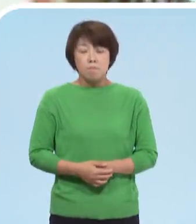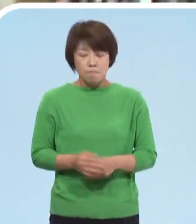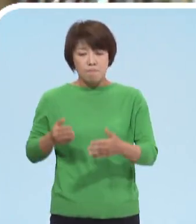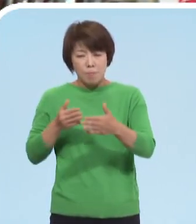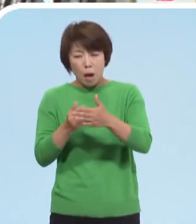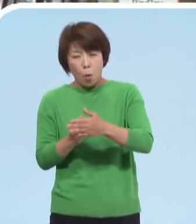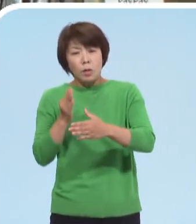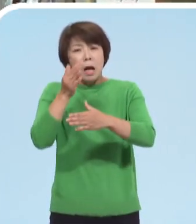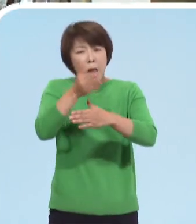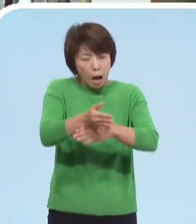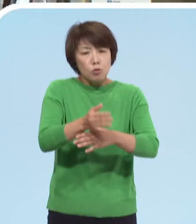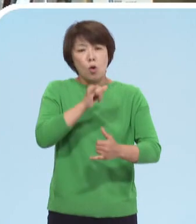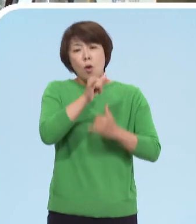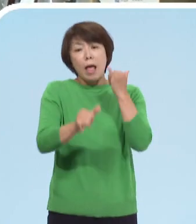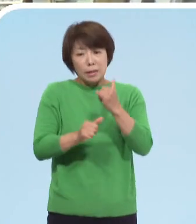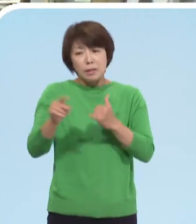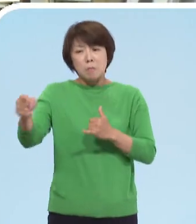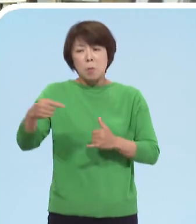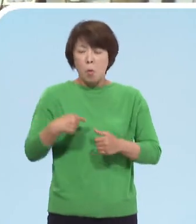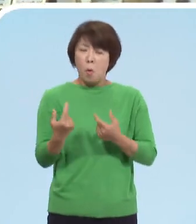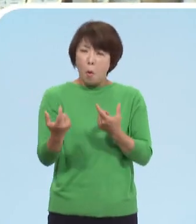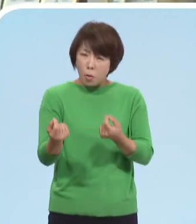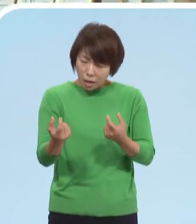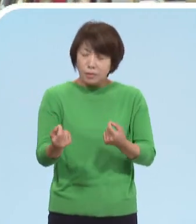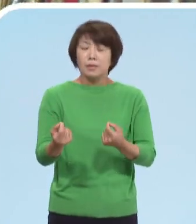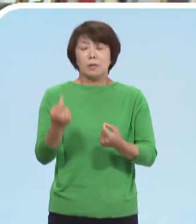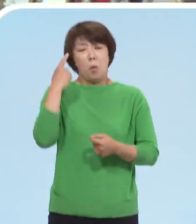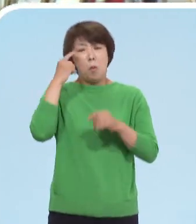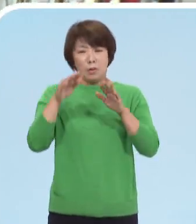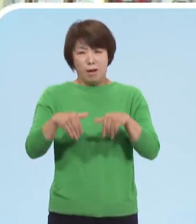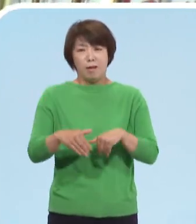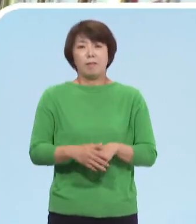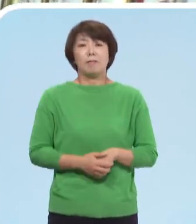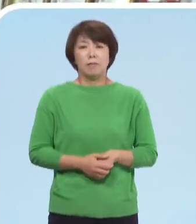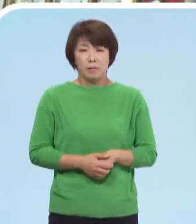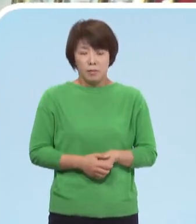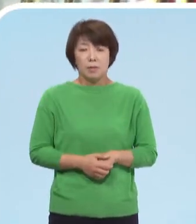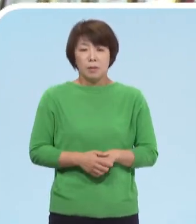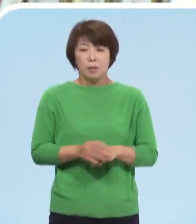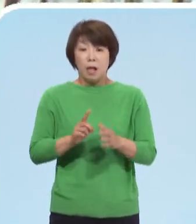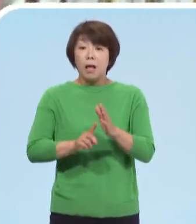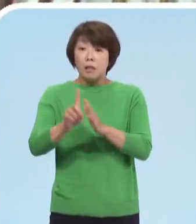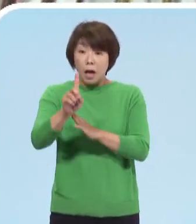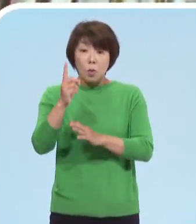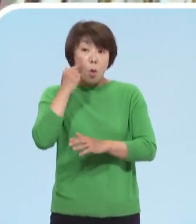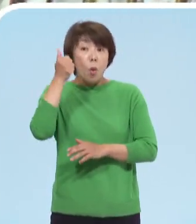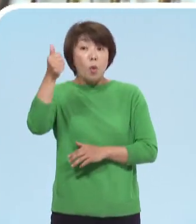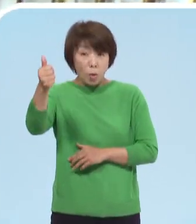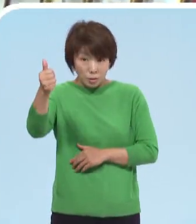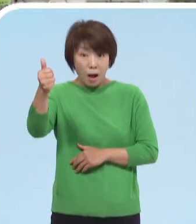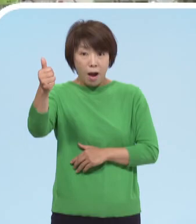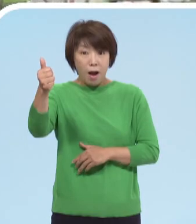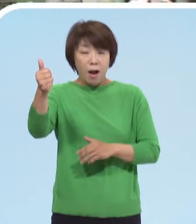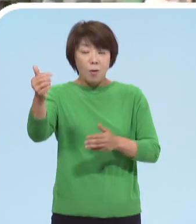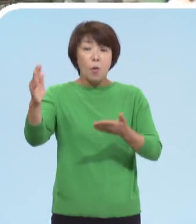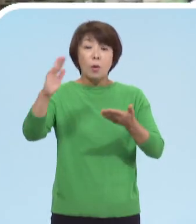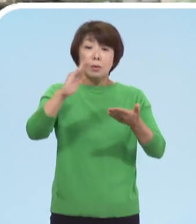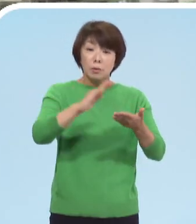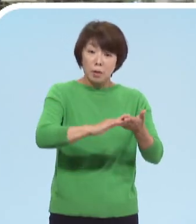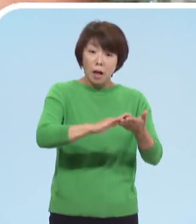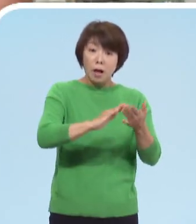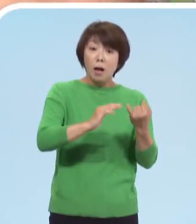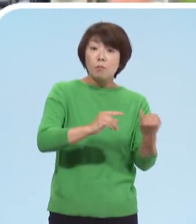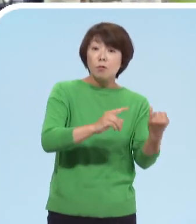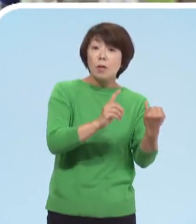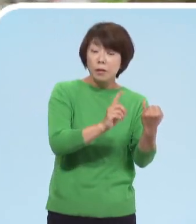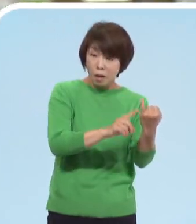こう立ち上がる歴史がありました。そのもうモテコリやと。 ということは、まあ当初の代表はお父さんで、はい、その意思を受け継いだ